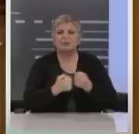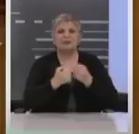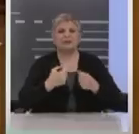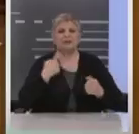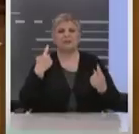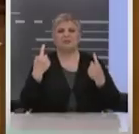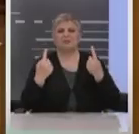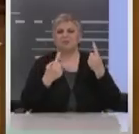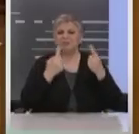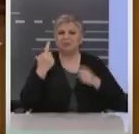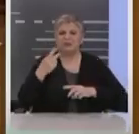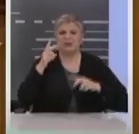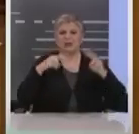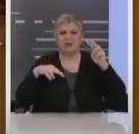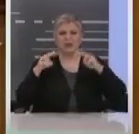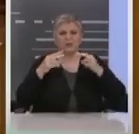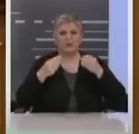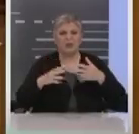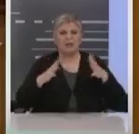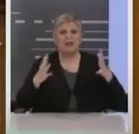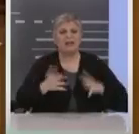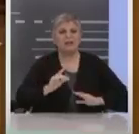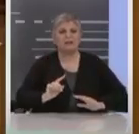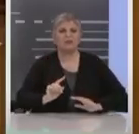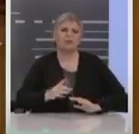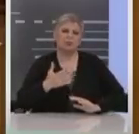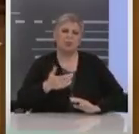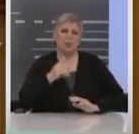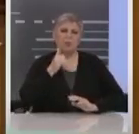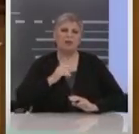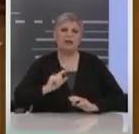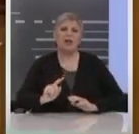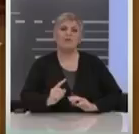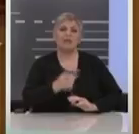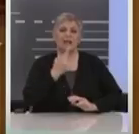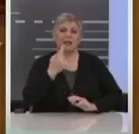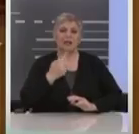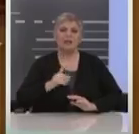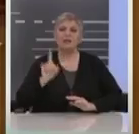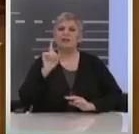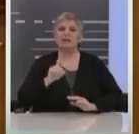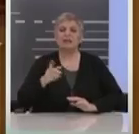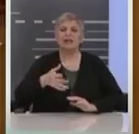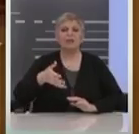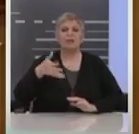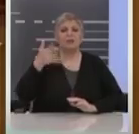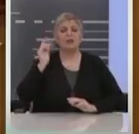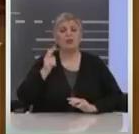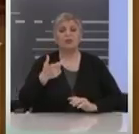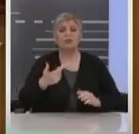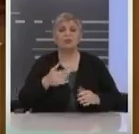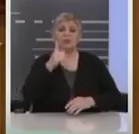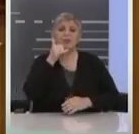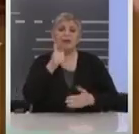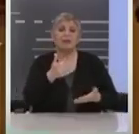μόνο, σε κάθε ευκαιρία, εγώ θα έλεγα, ο κ. Μητσοτάκης κάνει ένα πράγμα, ζητάει την παρέτηση ενός υπουργού. Δεν